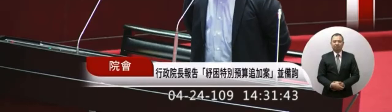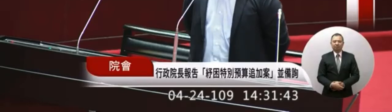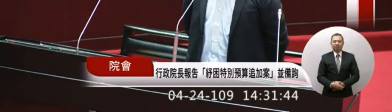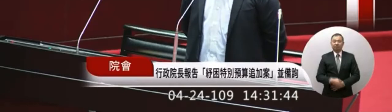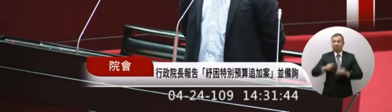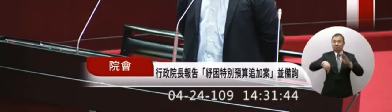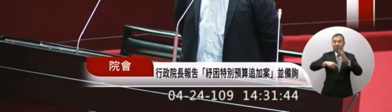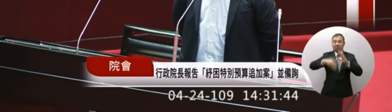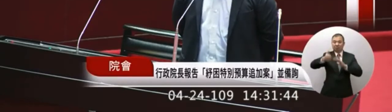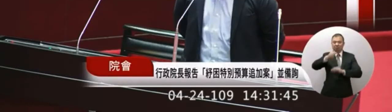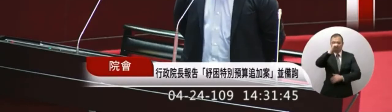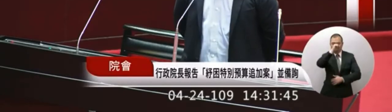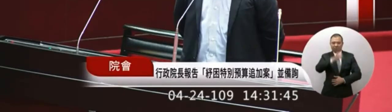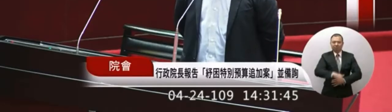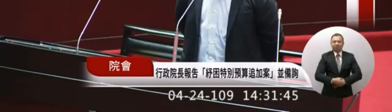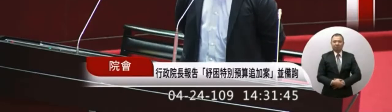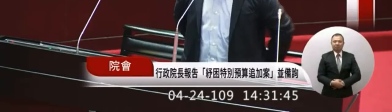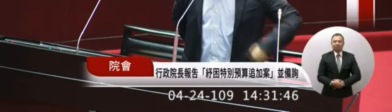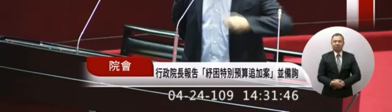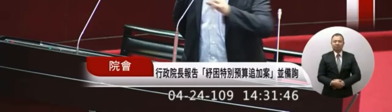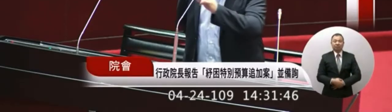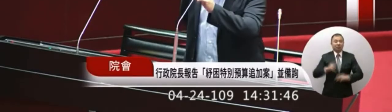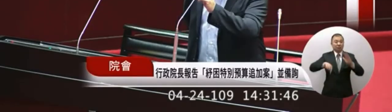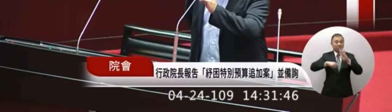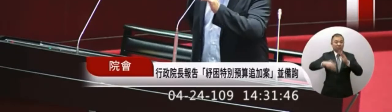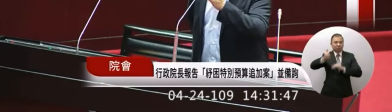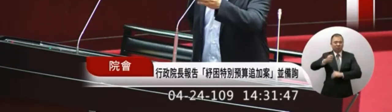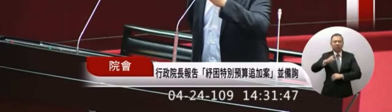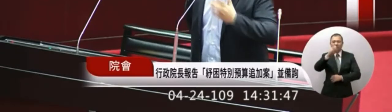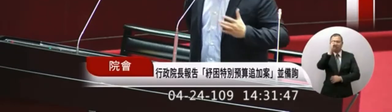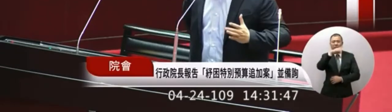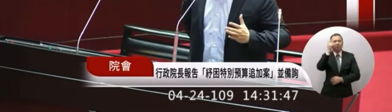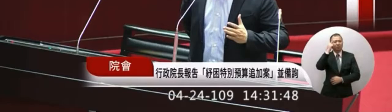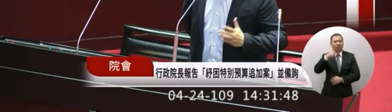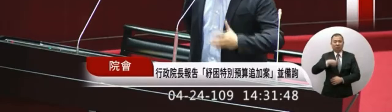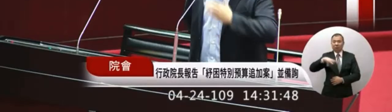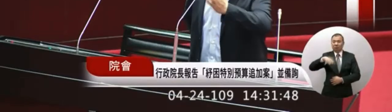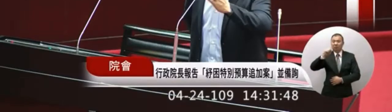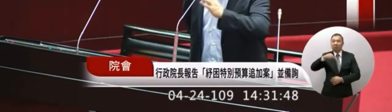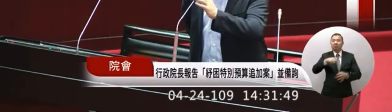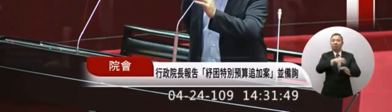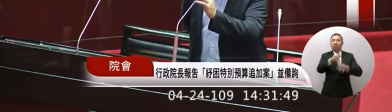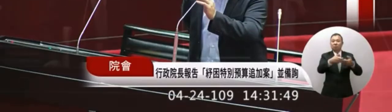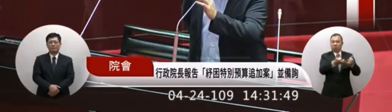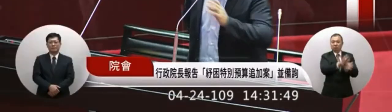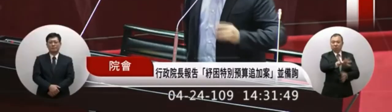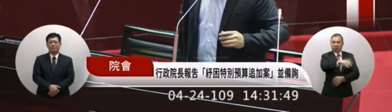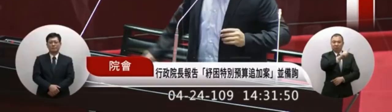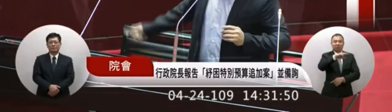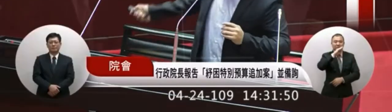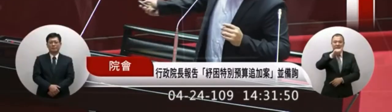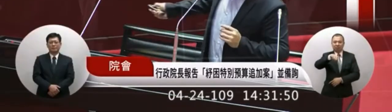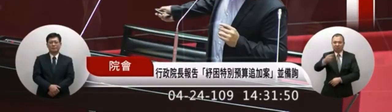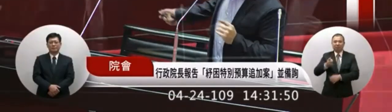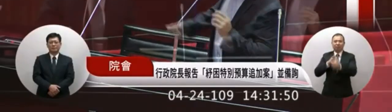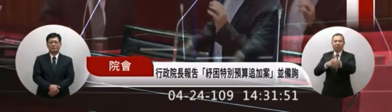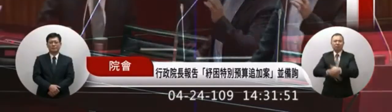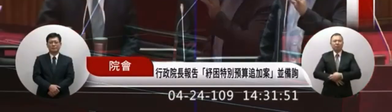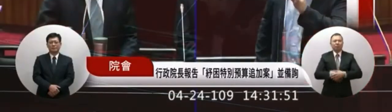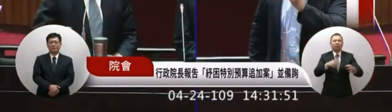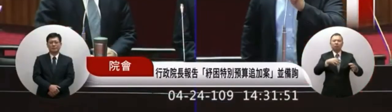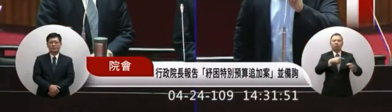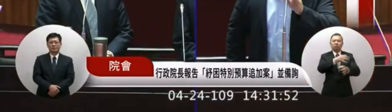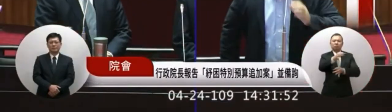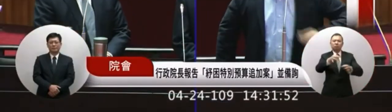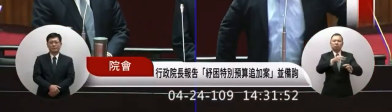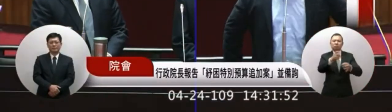议长你好， 委员你好。 是，议长我即马吼，歹势我先问一下部长吼，啊，等下再来甲你请教。部长，我即马